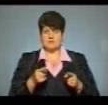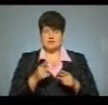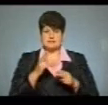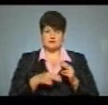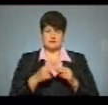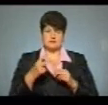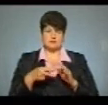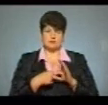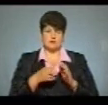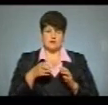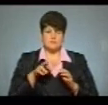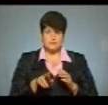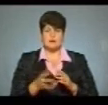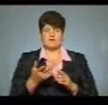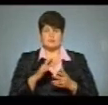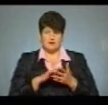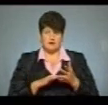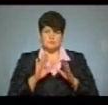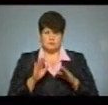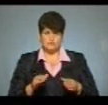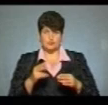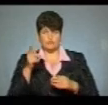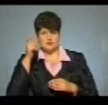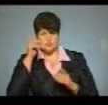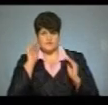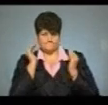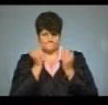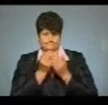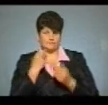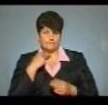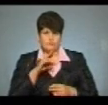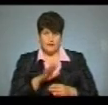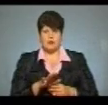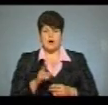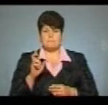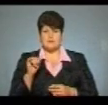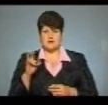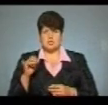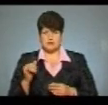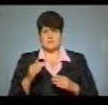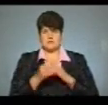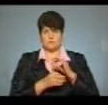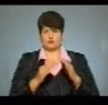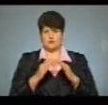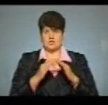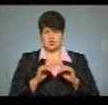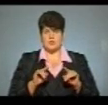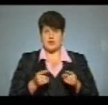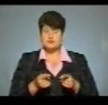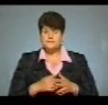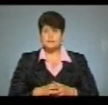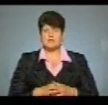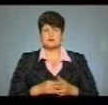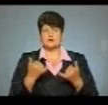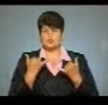надалі перебуватиме під вартою у Чортківському слідчому ізоляторі, Володимир Біляшевич – під цілодобовим домашнім арештом. На сьогоднішньому засіданні